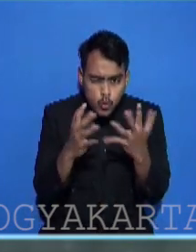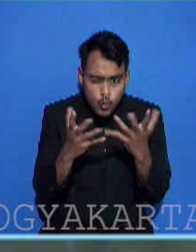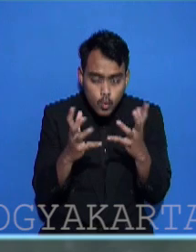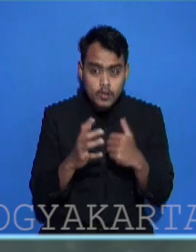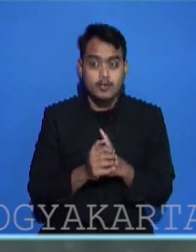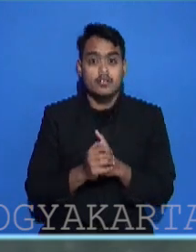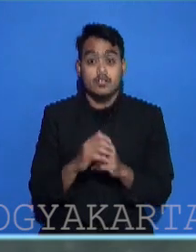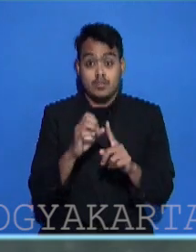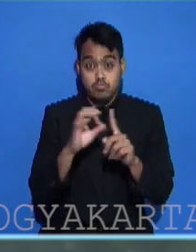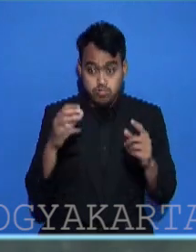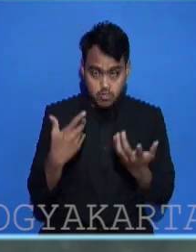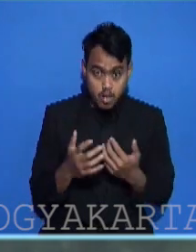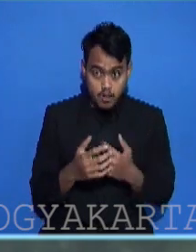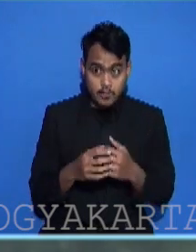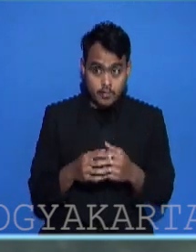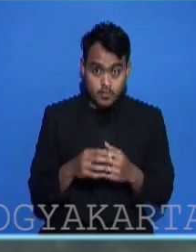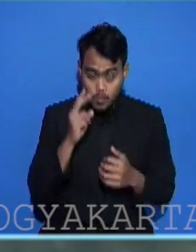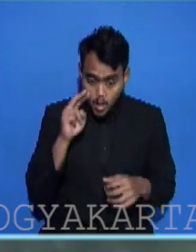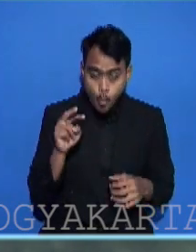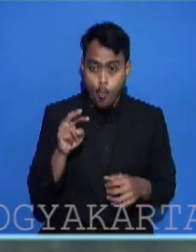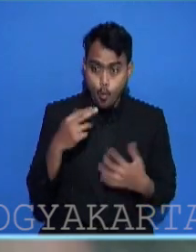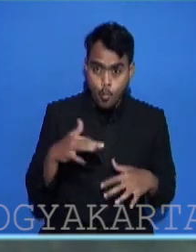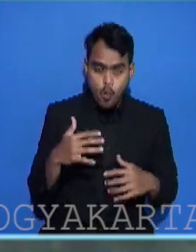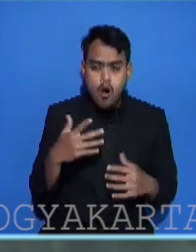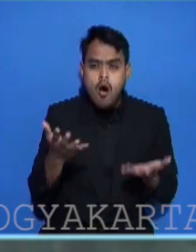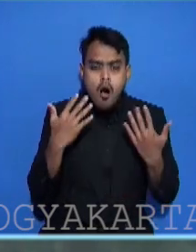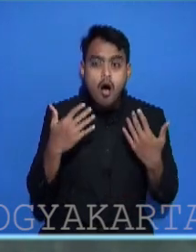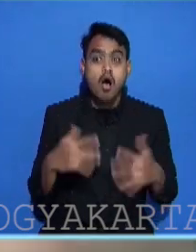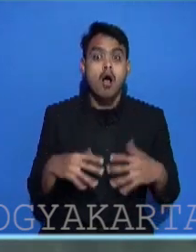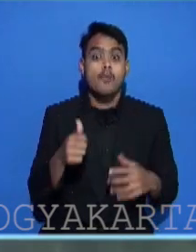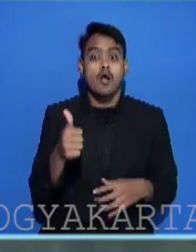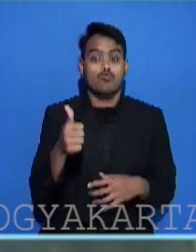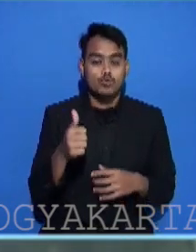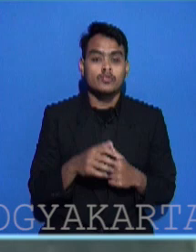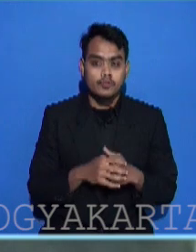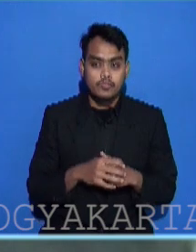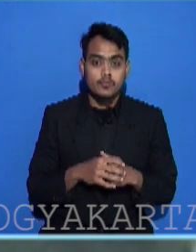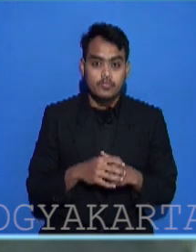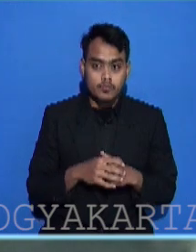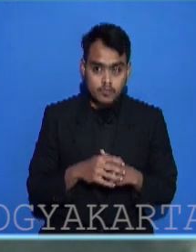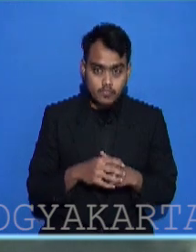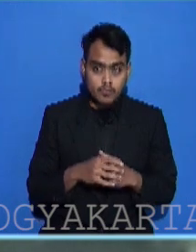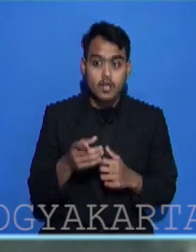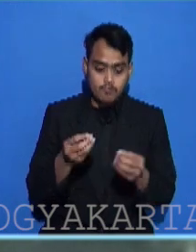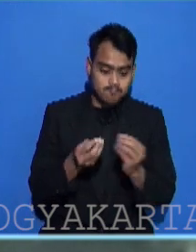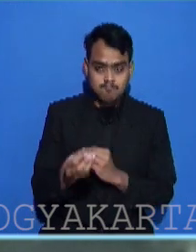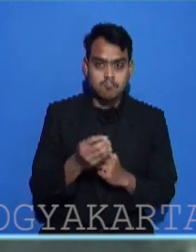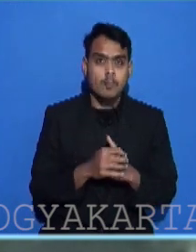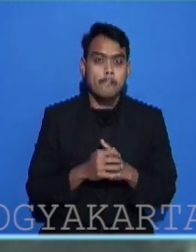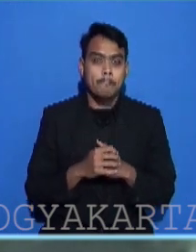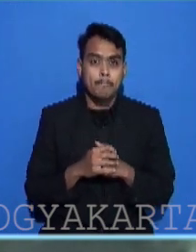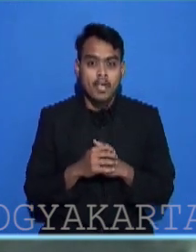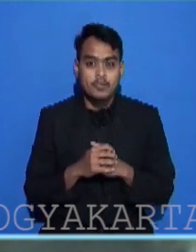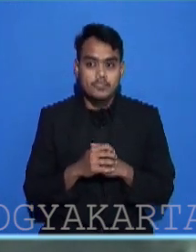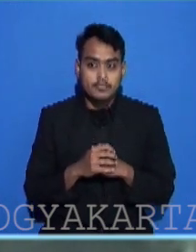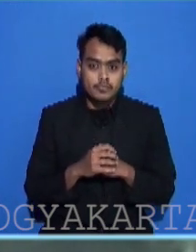kan sudah napa niku panas, namun panas nggih. Dia kerja cepet-cepet pun corakan ngeten nggih,